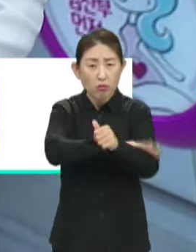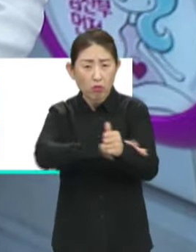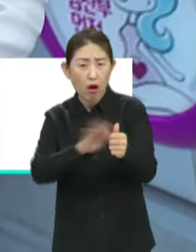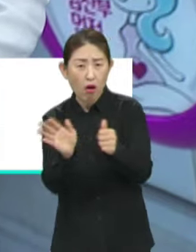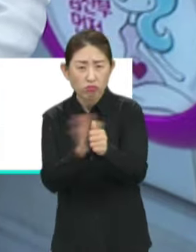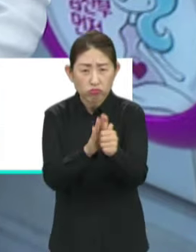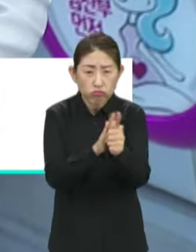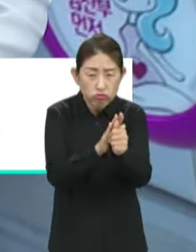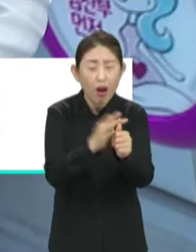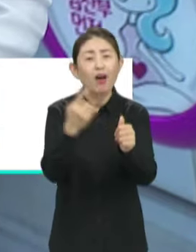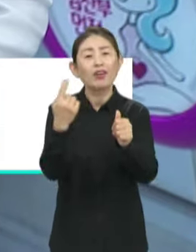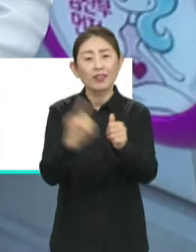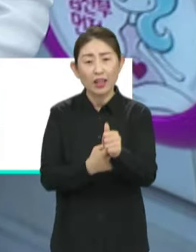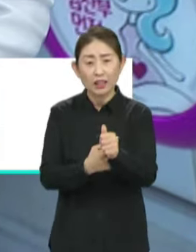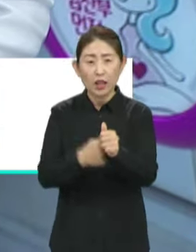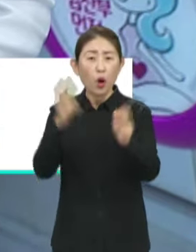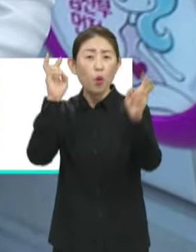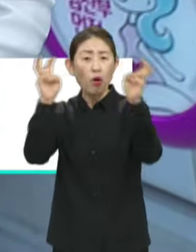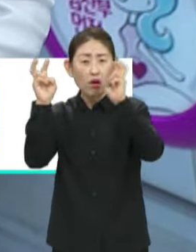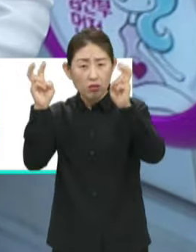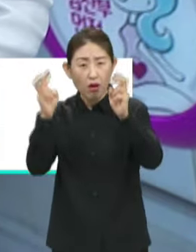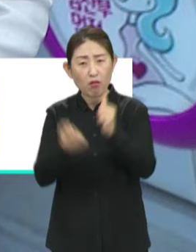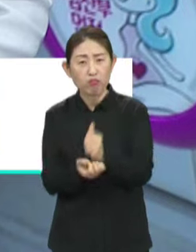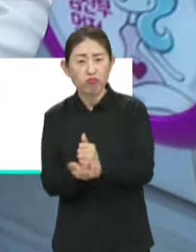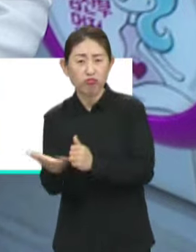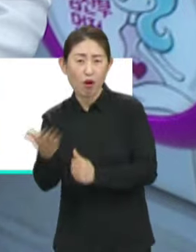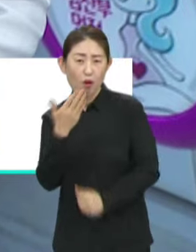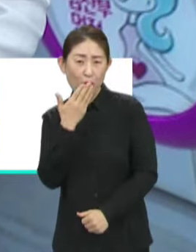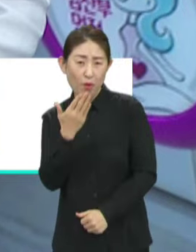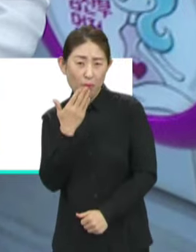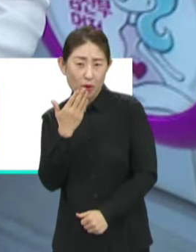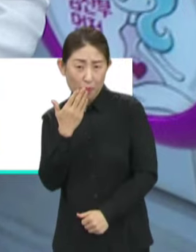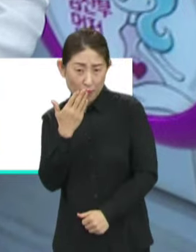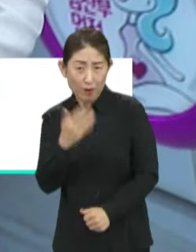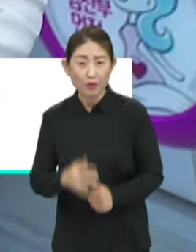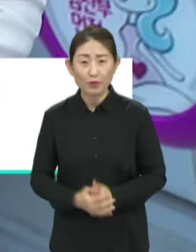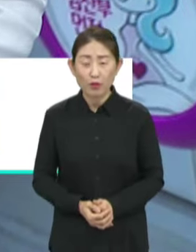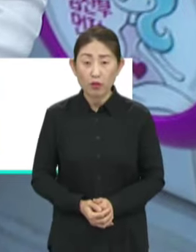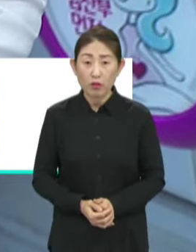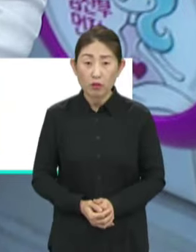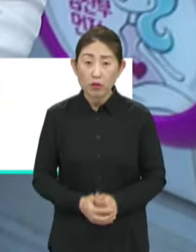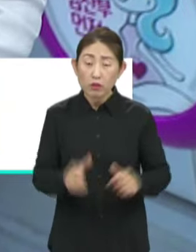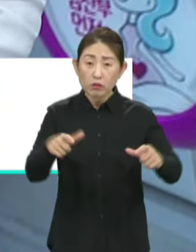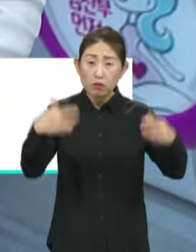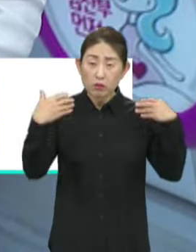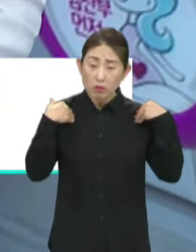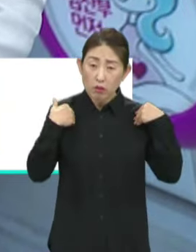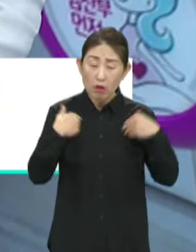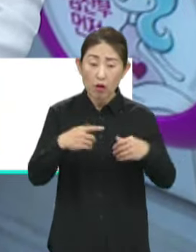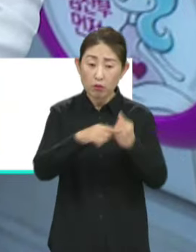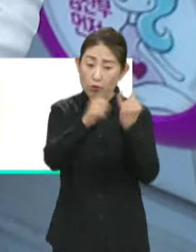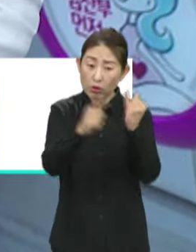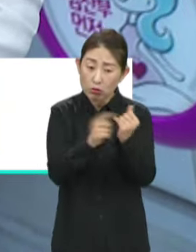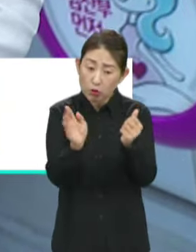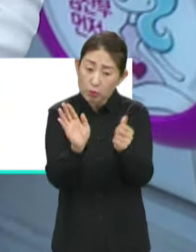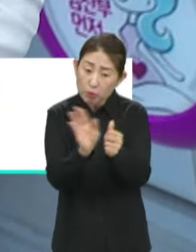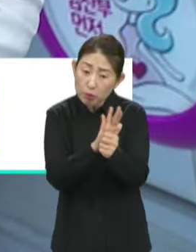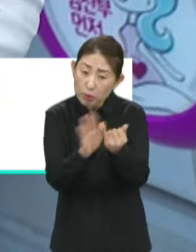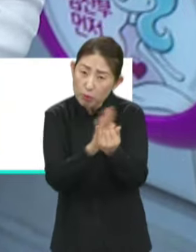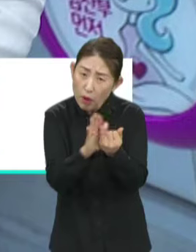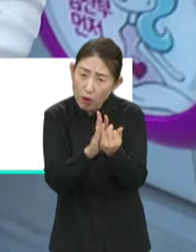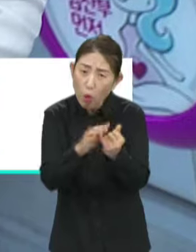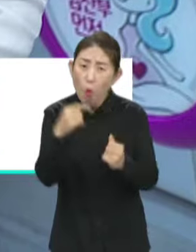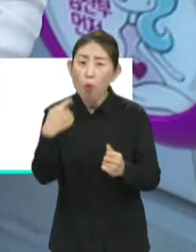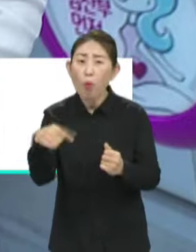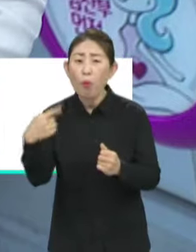지자체의 선도적인 정책과 기조는 민간기업까지 배려 문화가 확산될 수 있는 마중물 역할을 하는 만큼 TJB는